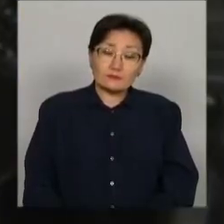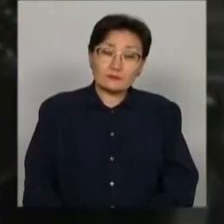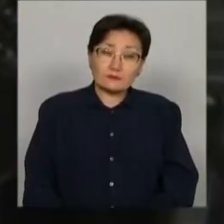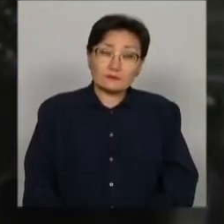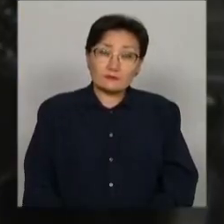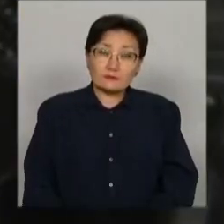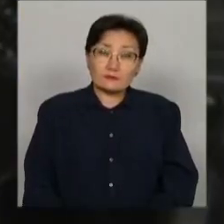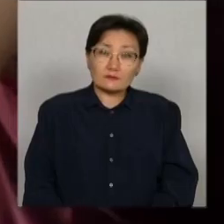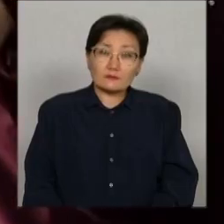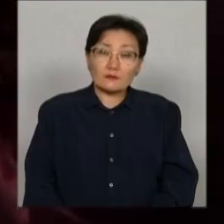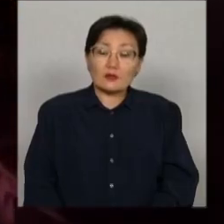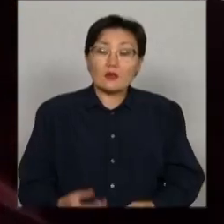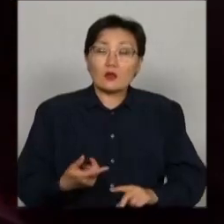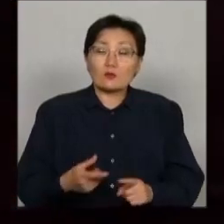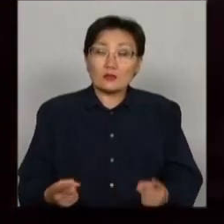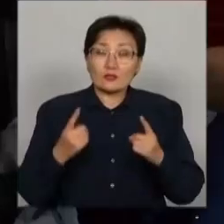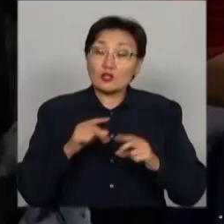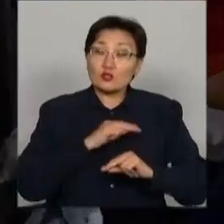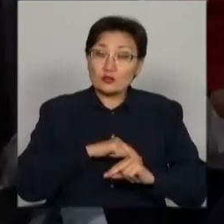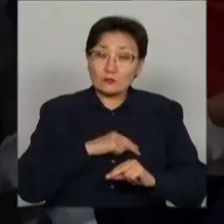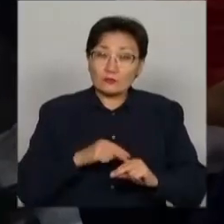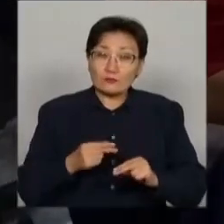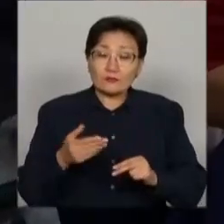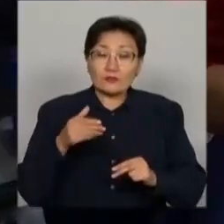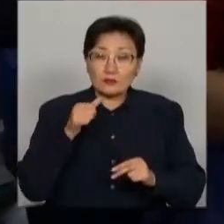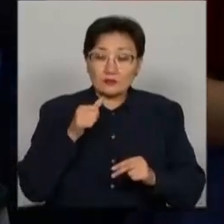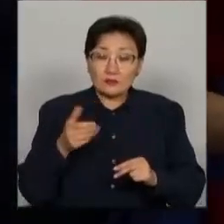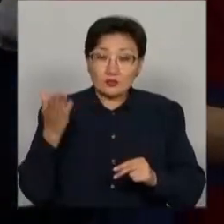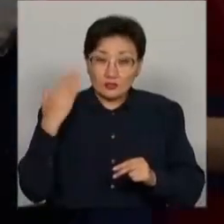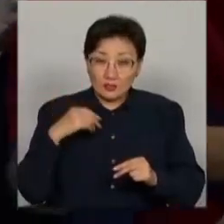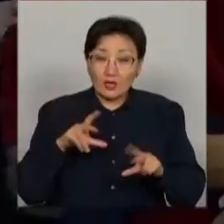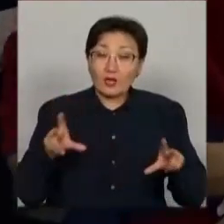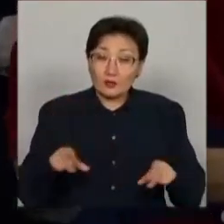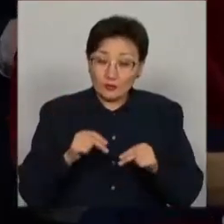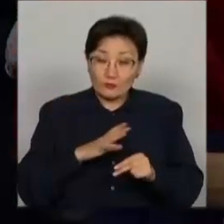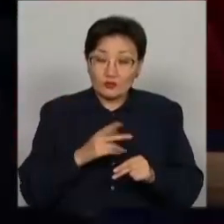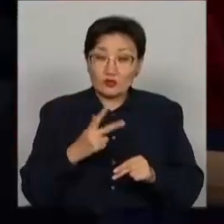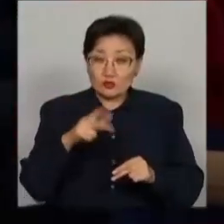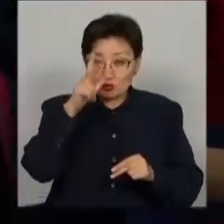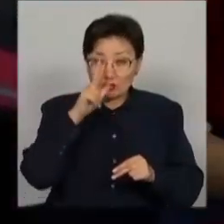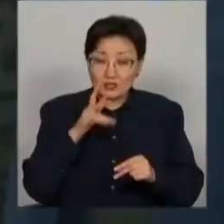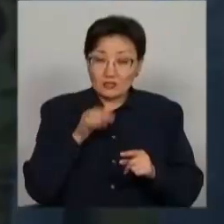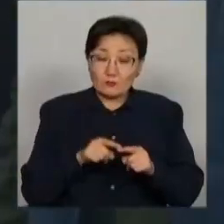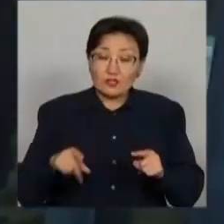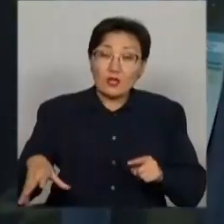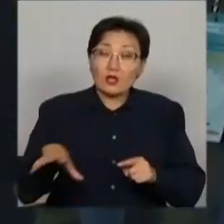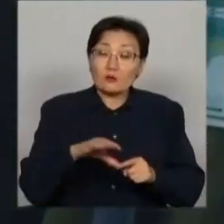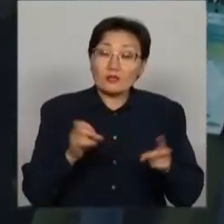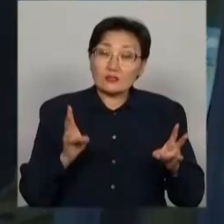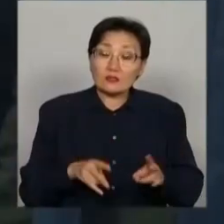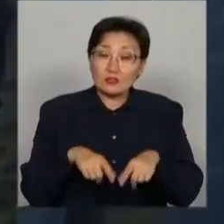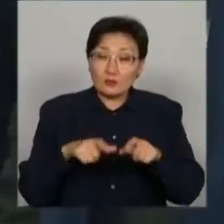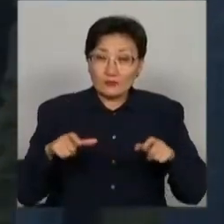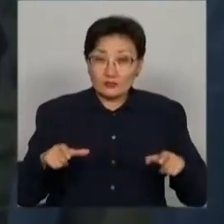Aslında bu ülkenin şabı, benim kajanadan şüphedeğimde verdim. 3 ayın içinde zardap şekken